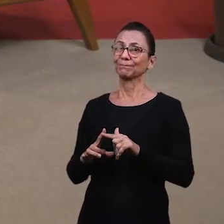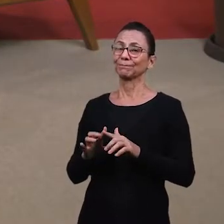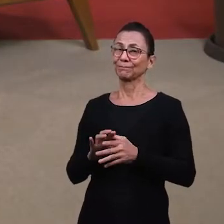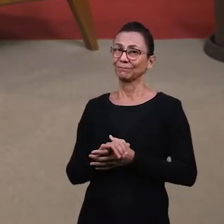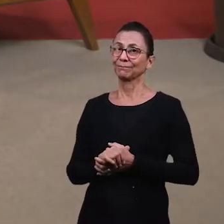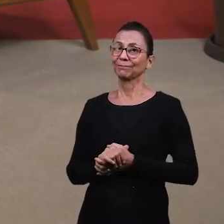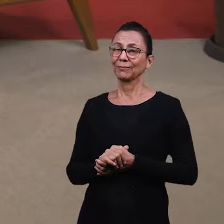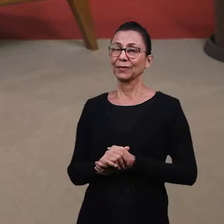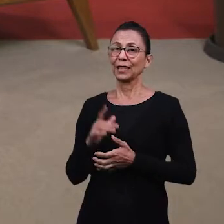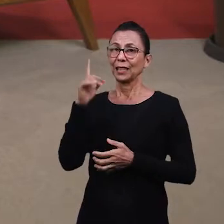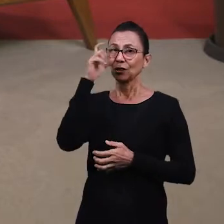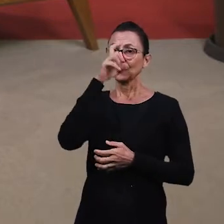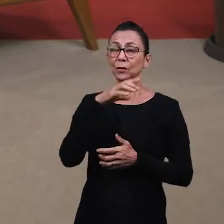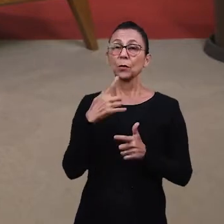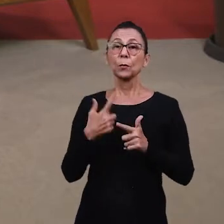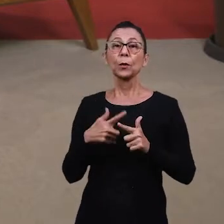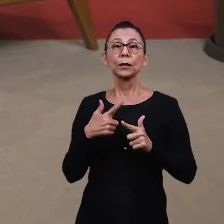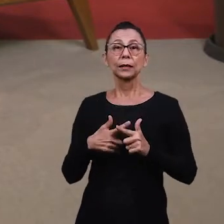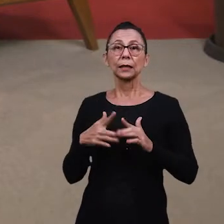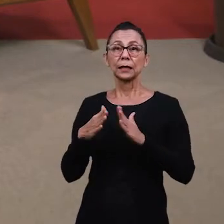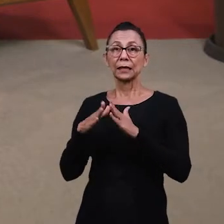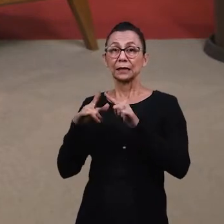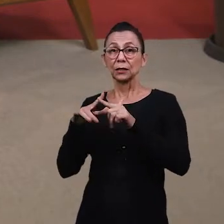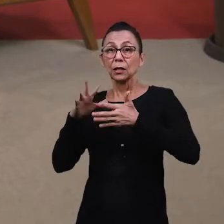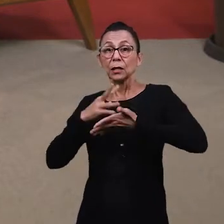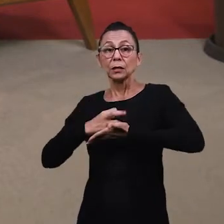prêt, c'est lui qui